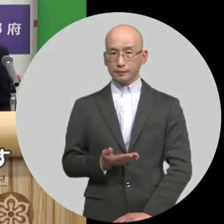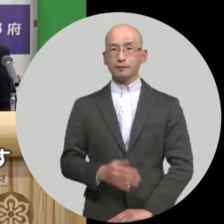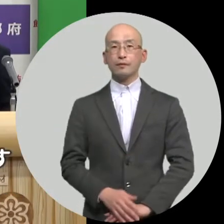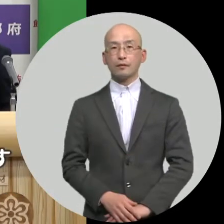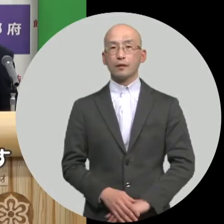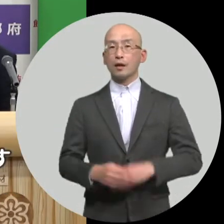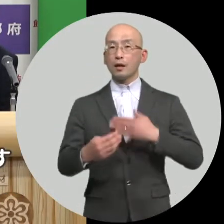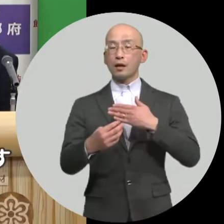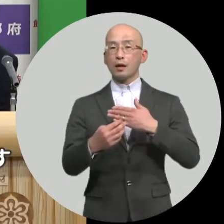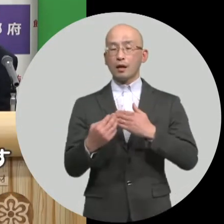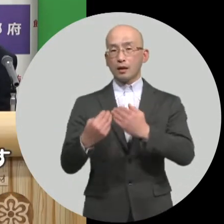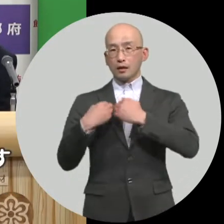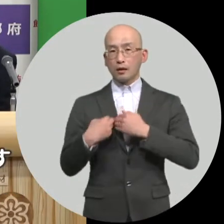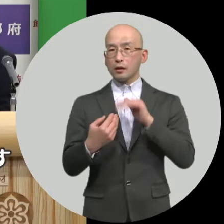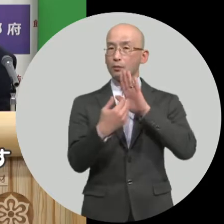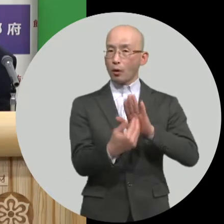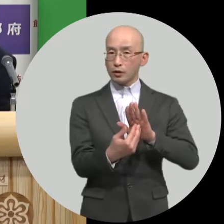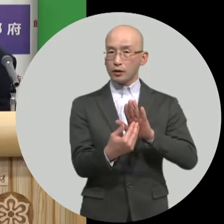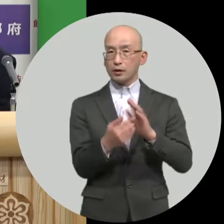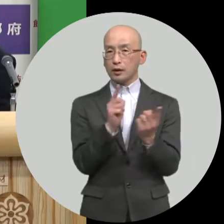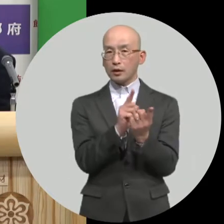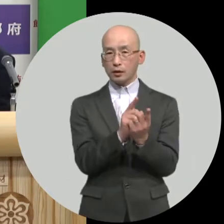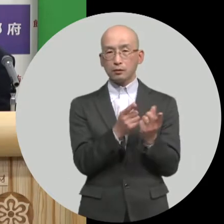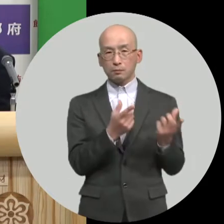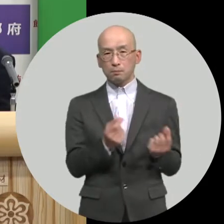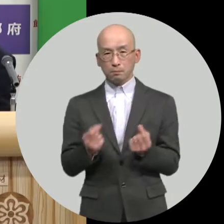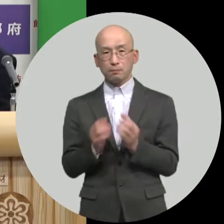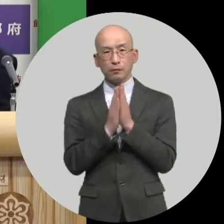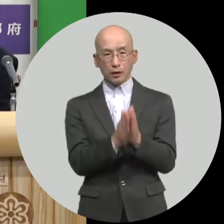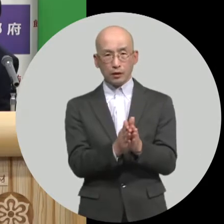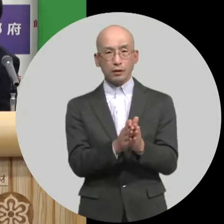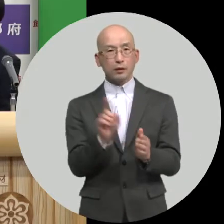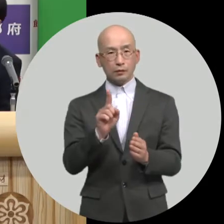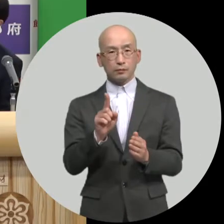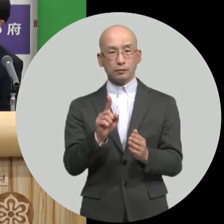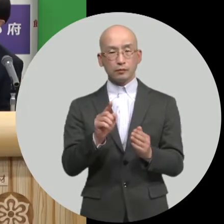の要請についてでございます。まず規制でございますけれども、